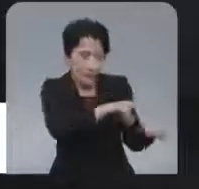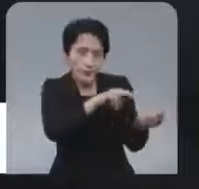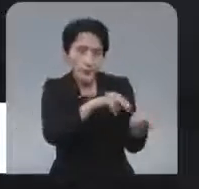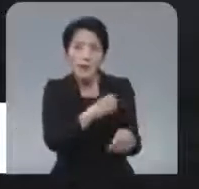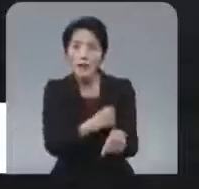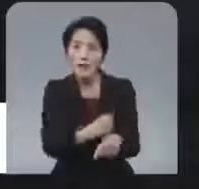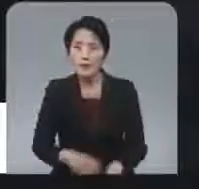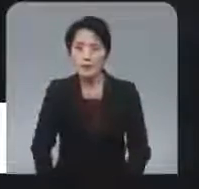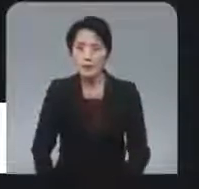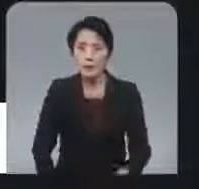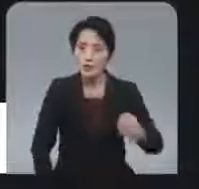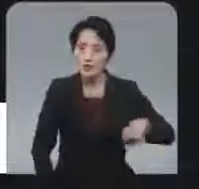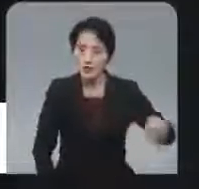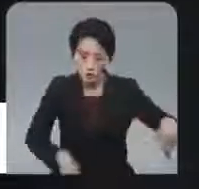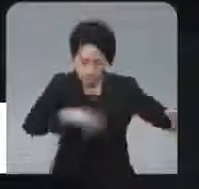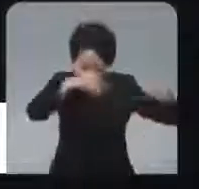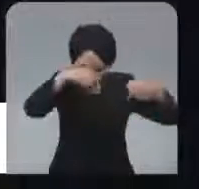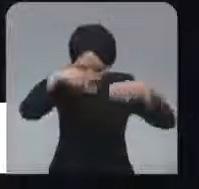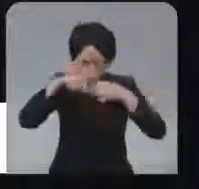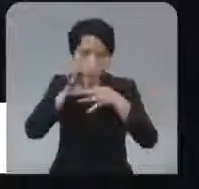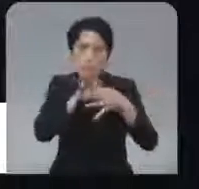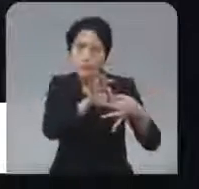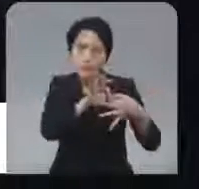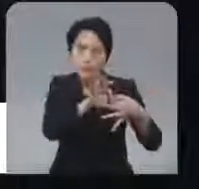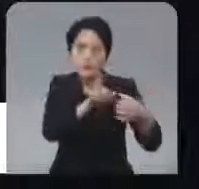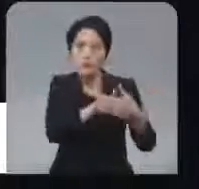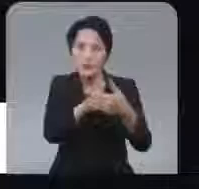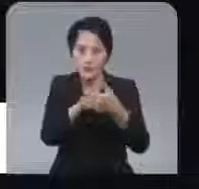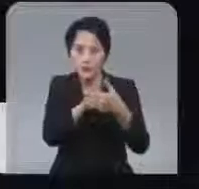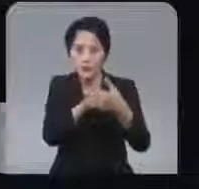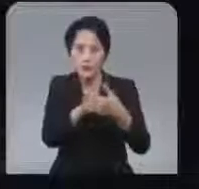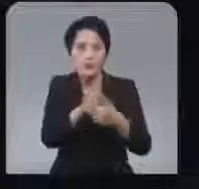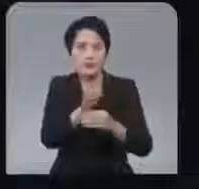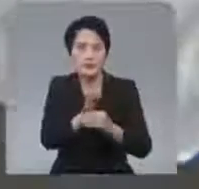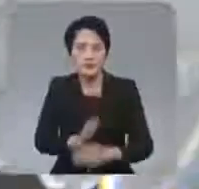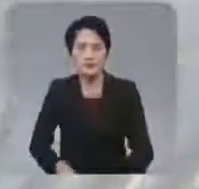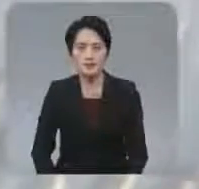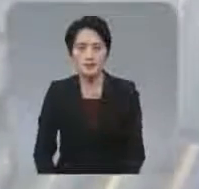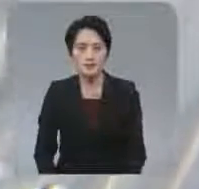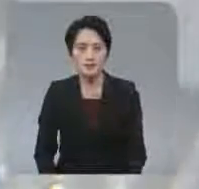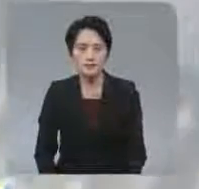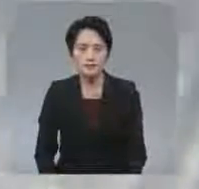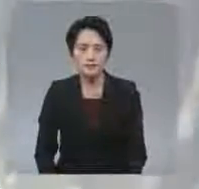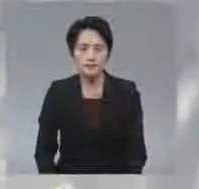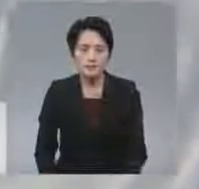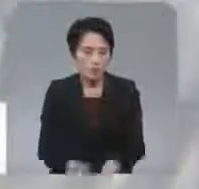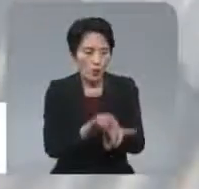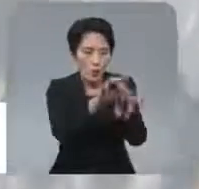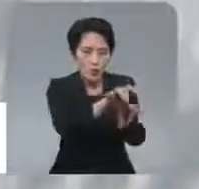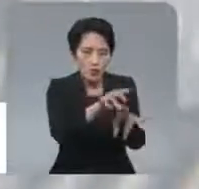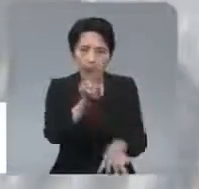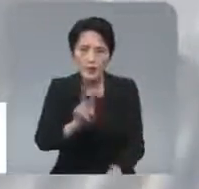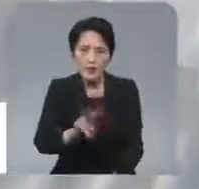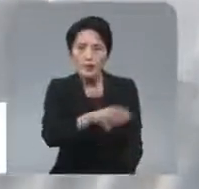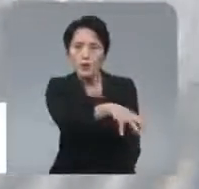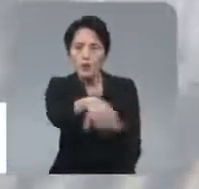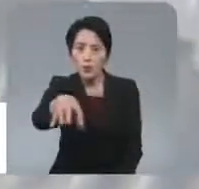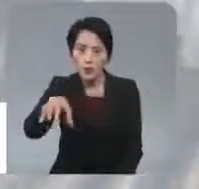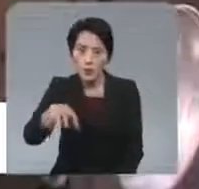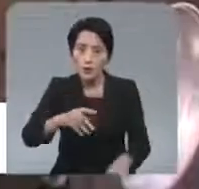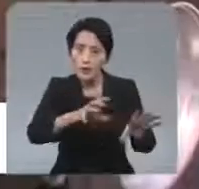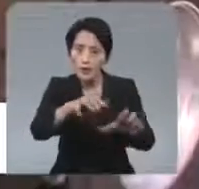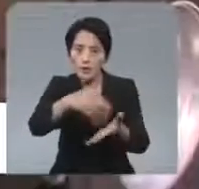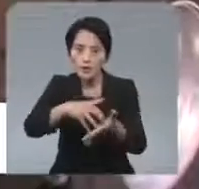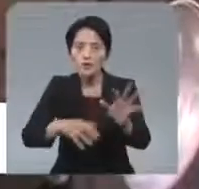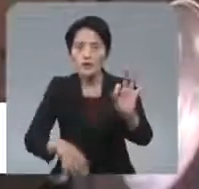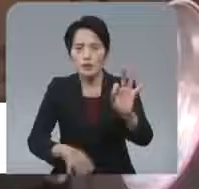を続けてきました政府はまたオーストラリアやベトナムロシアなど10カ国余り